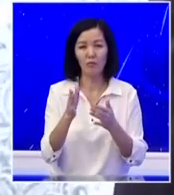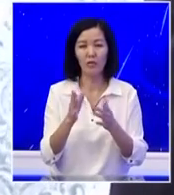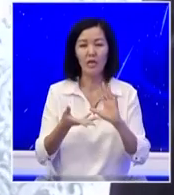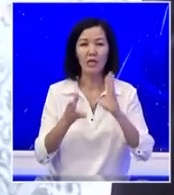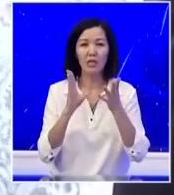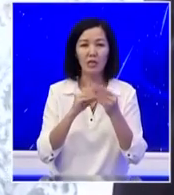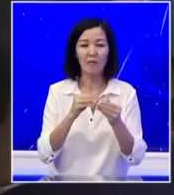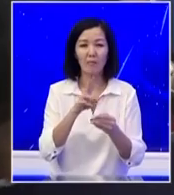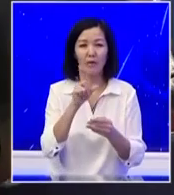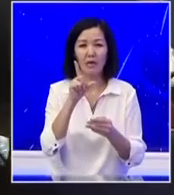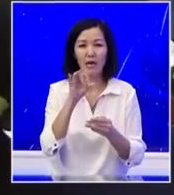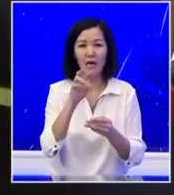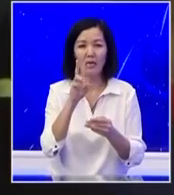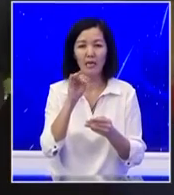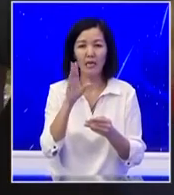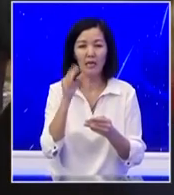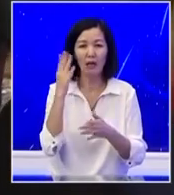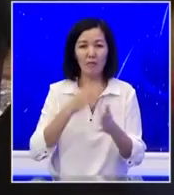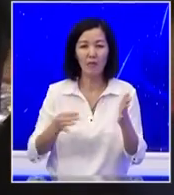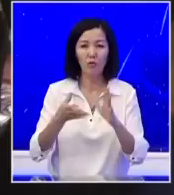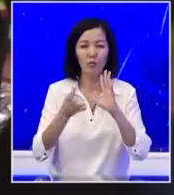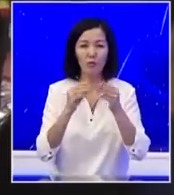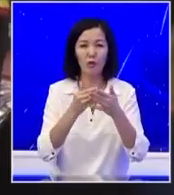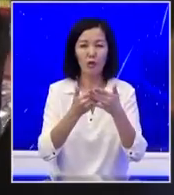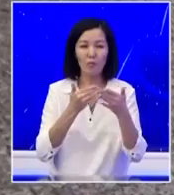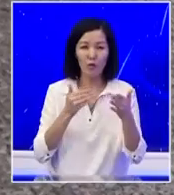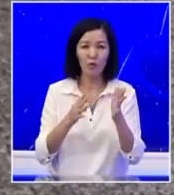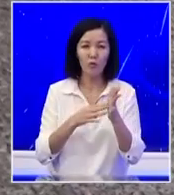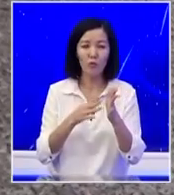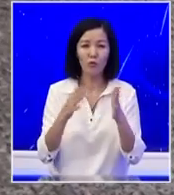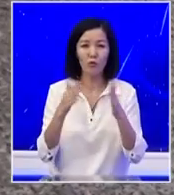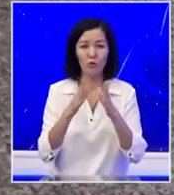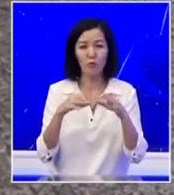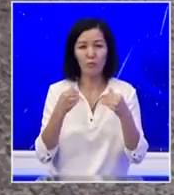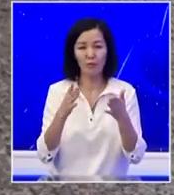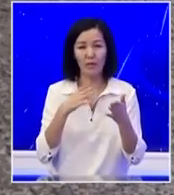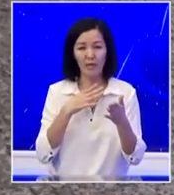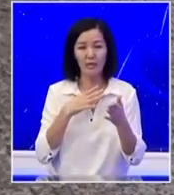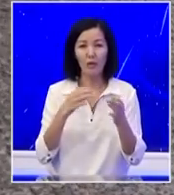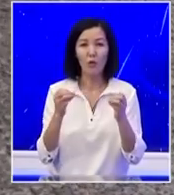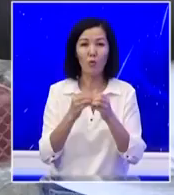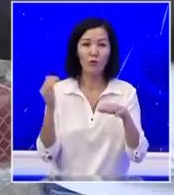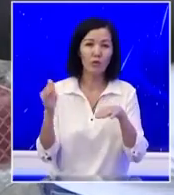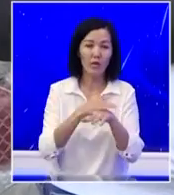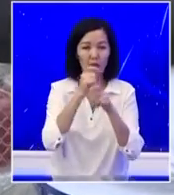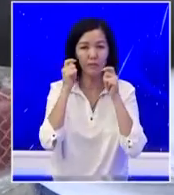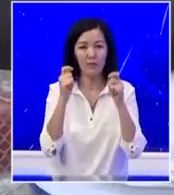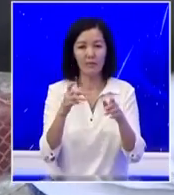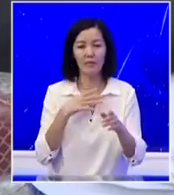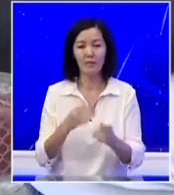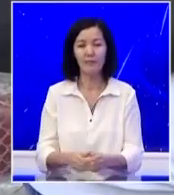Жалпы харекет қоры Алматы облысы бойынша осыған дейін 9 отбасын үймен қамтыған. Бұл 10-шы қайырлы іс. Харекет